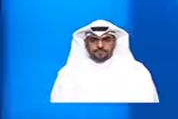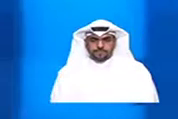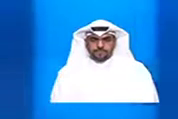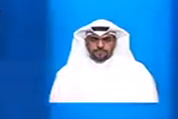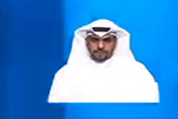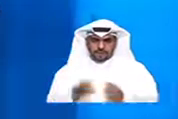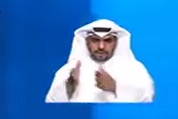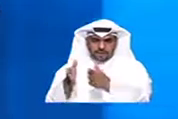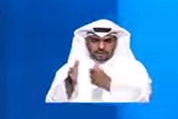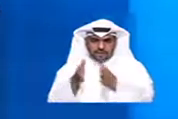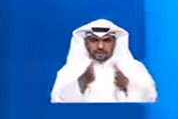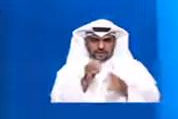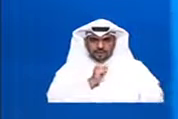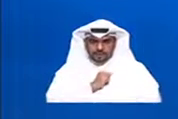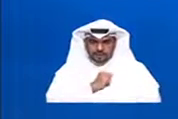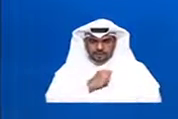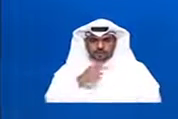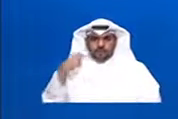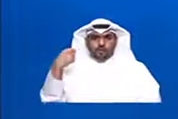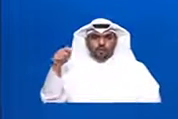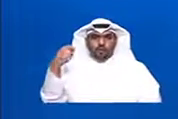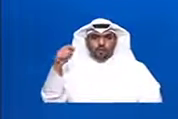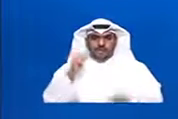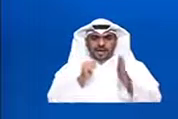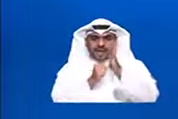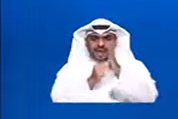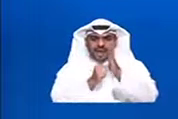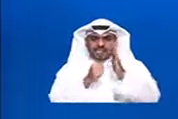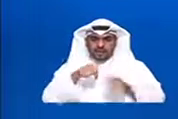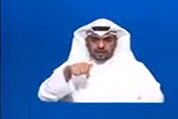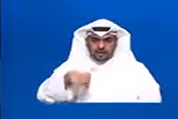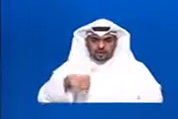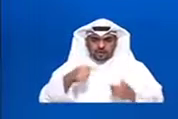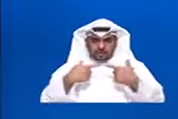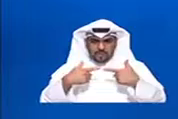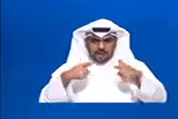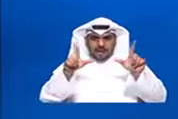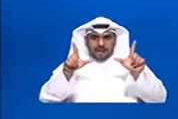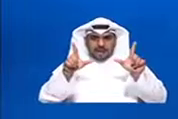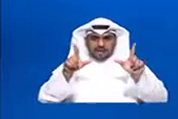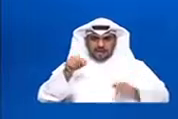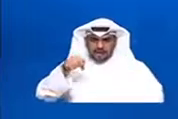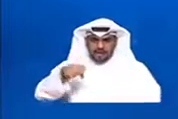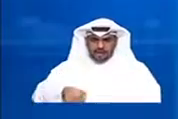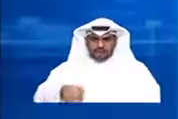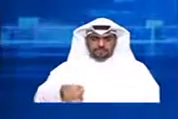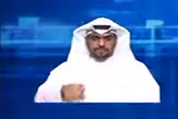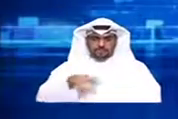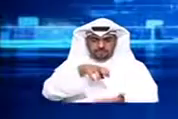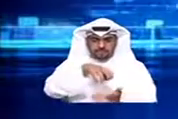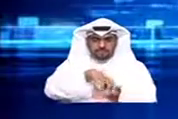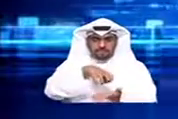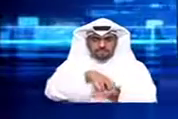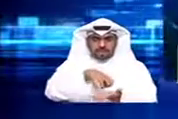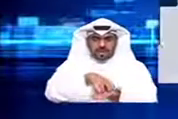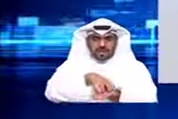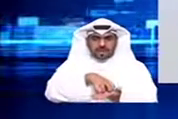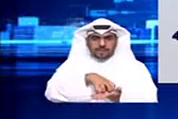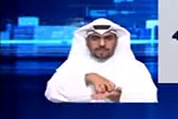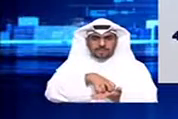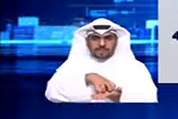أعلنت المؤسسة العامة للرعاية السكنية اليوم أنها ستوزع الدفعة السابعة من قطاع N10 ضمن القسائم الحكومية